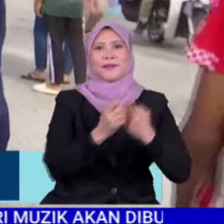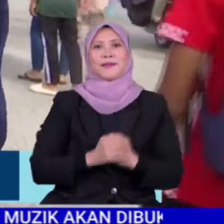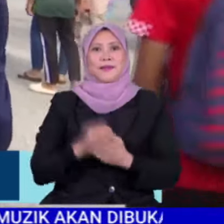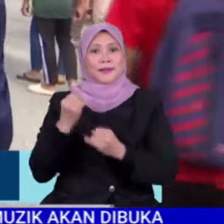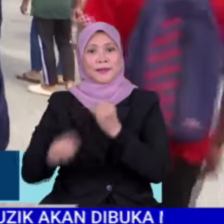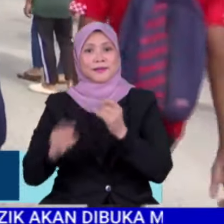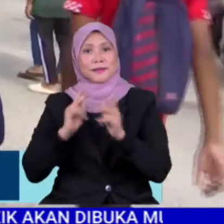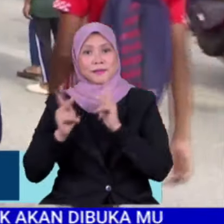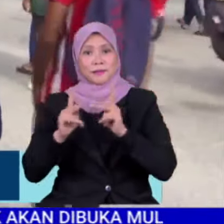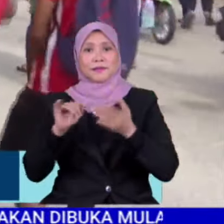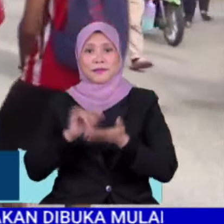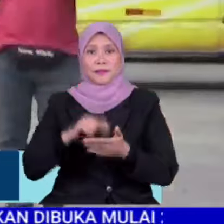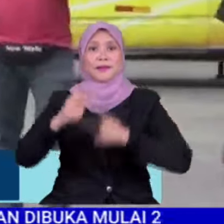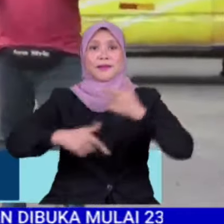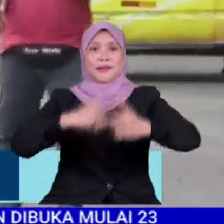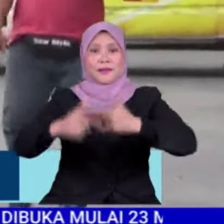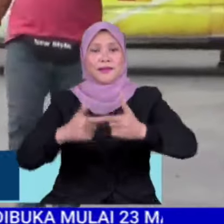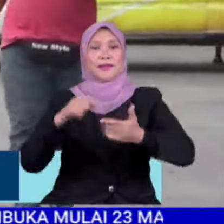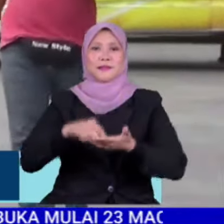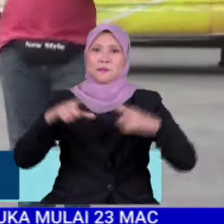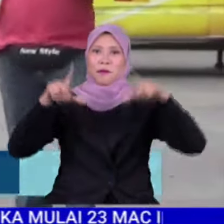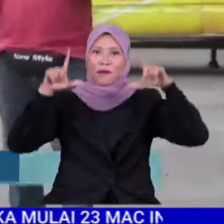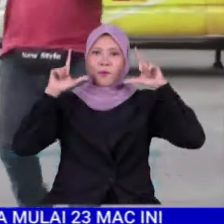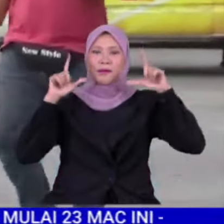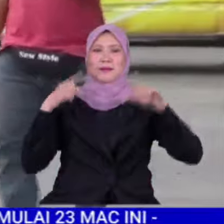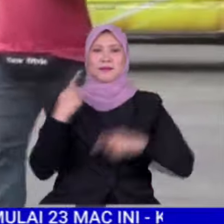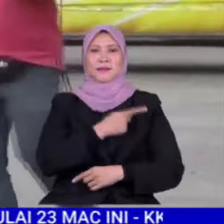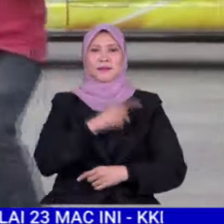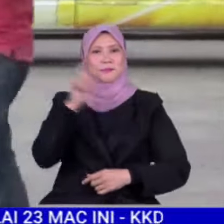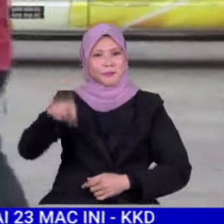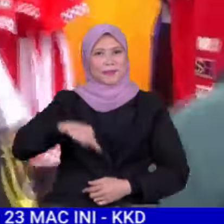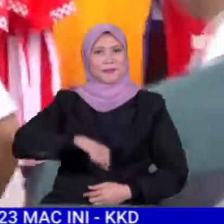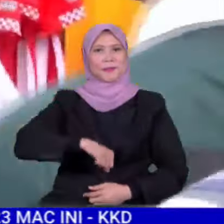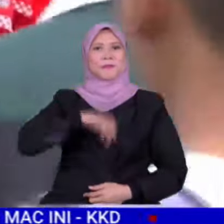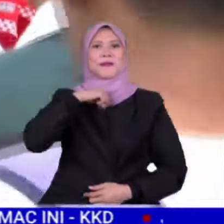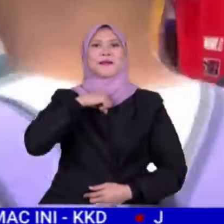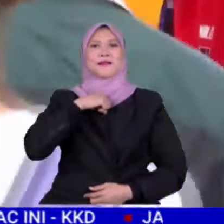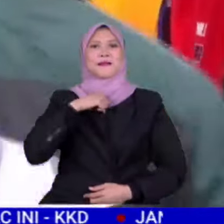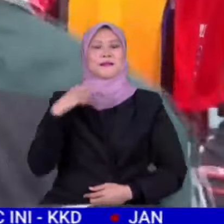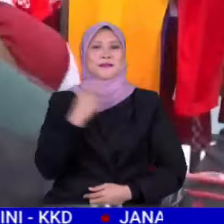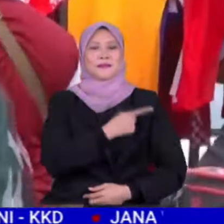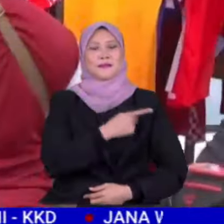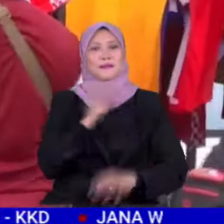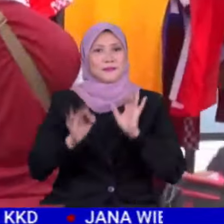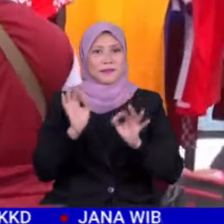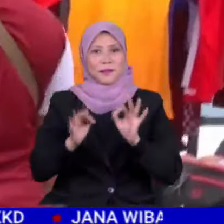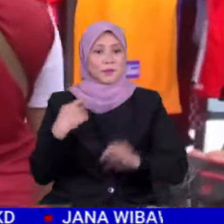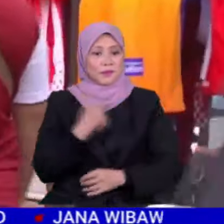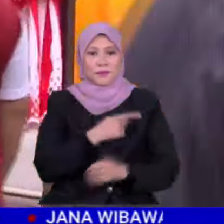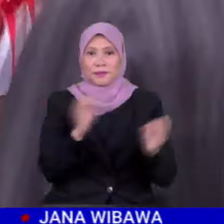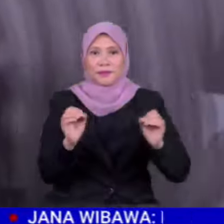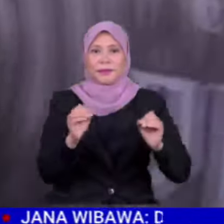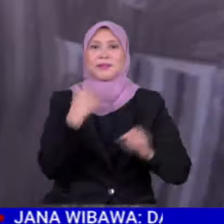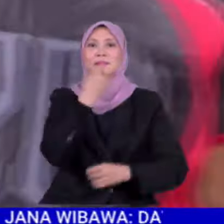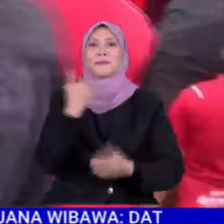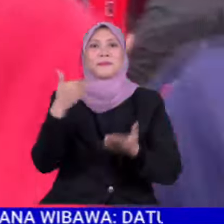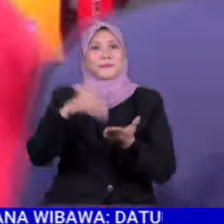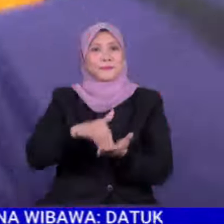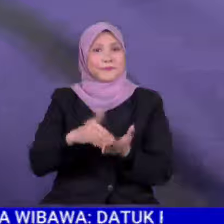saya, ini liga kita, ini maruah kita, ini kebanggaan kita. Kalau tidak kita, siapa